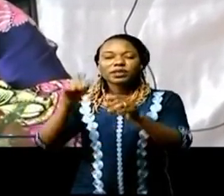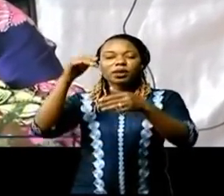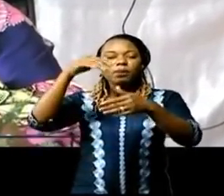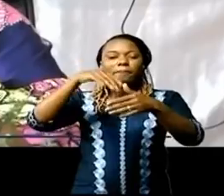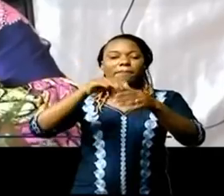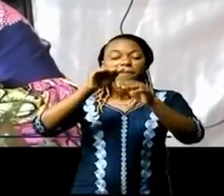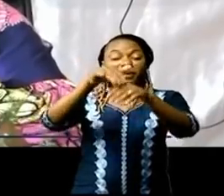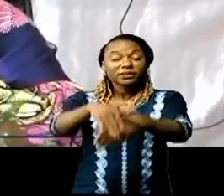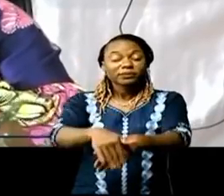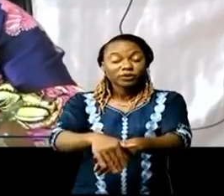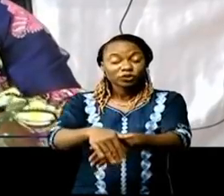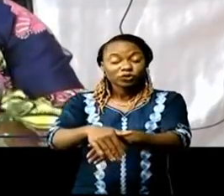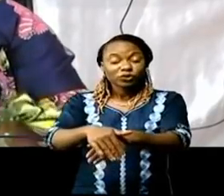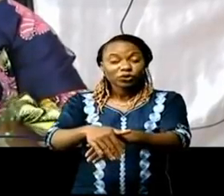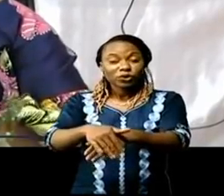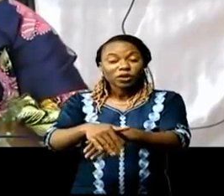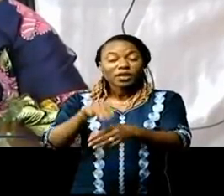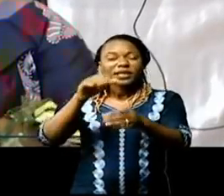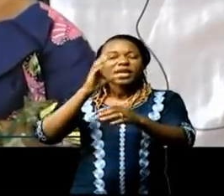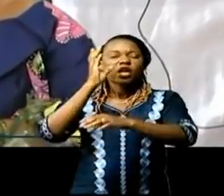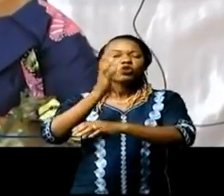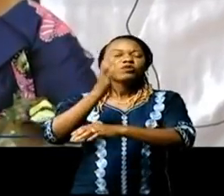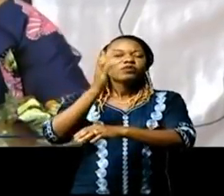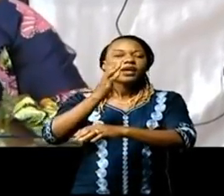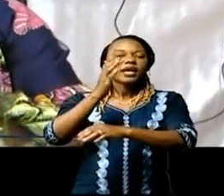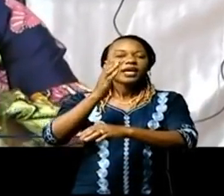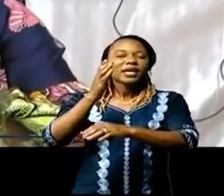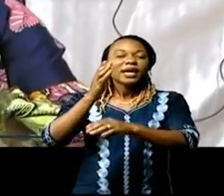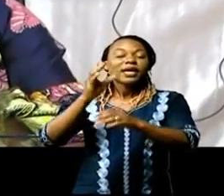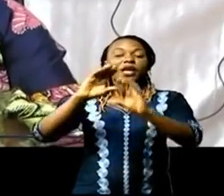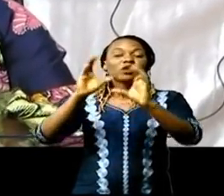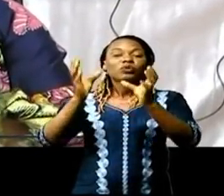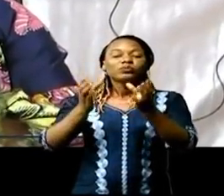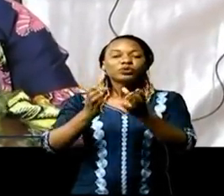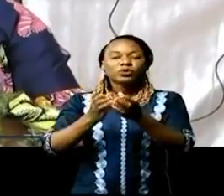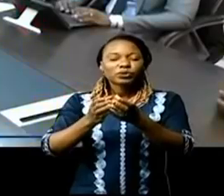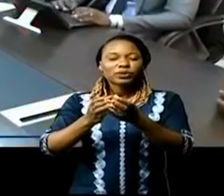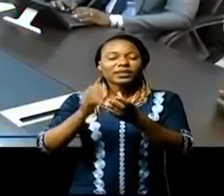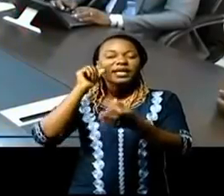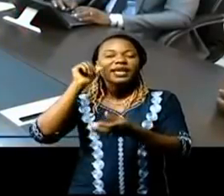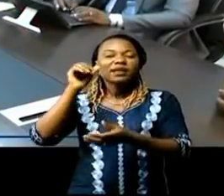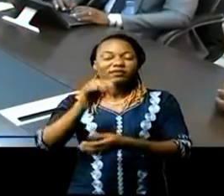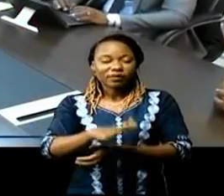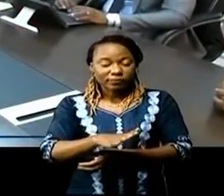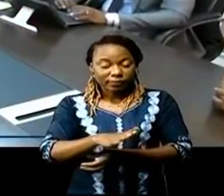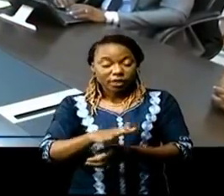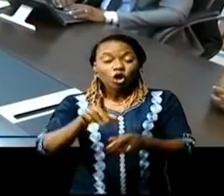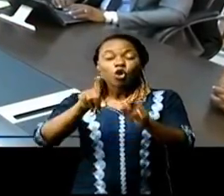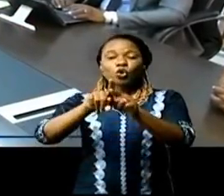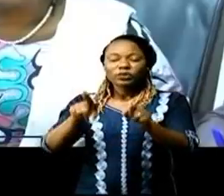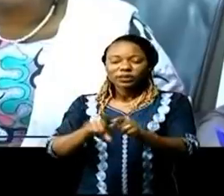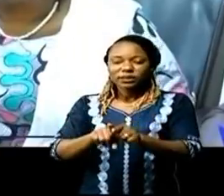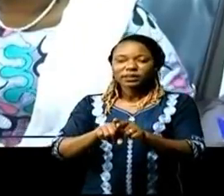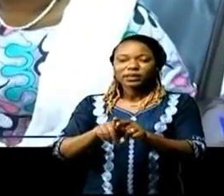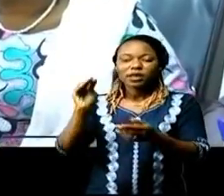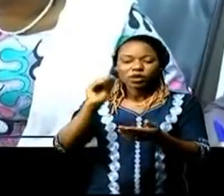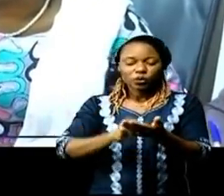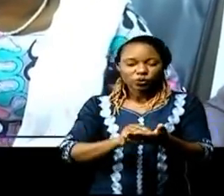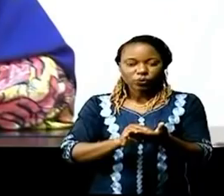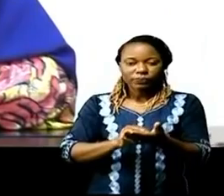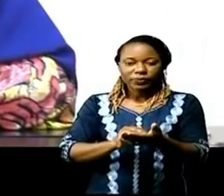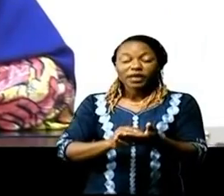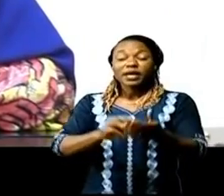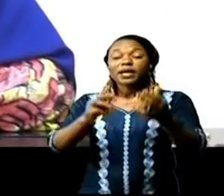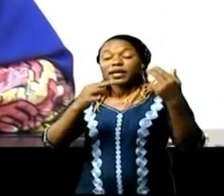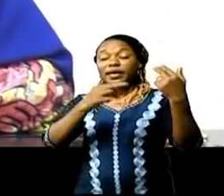aux travaux de 66e conférence de la Commission de la condition de la femme. Dans un autre chapitre, ou presque, la patronne